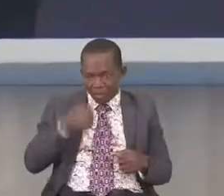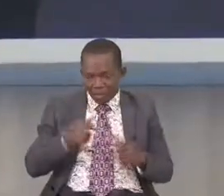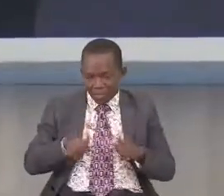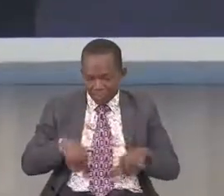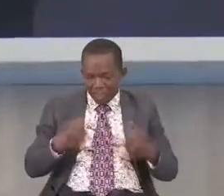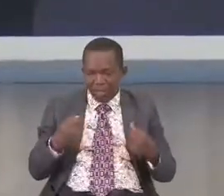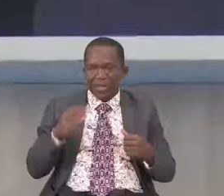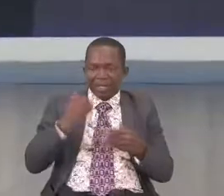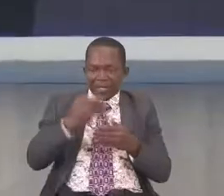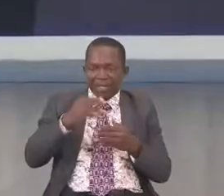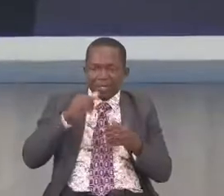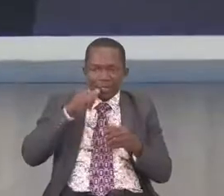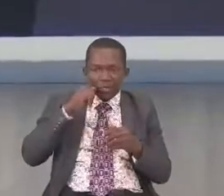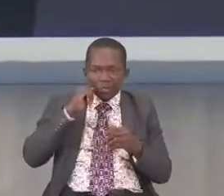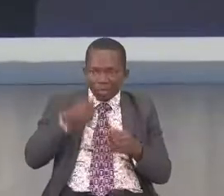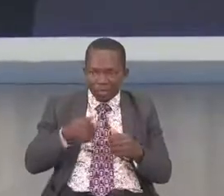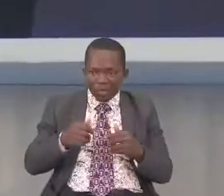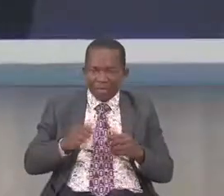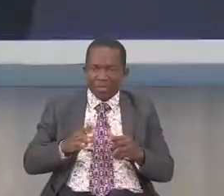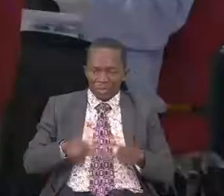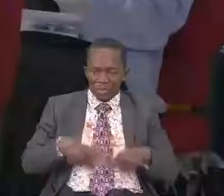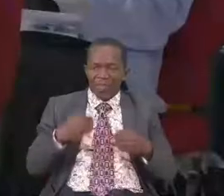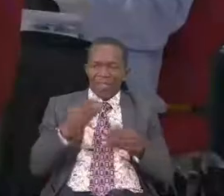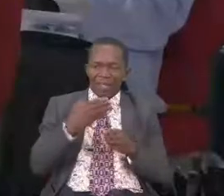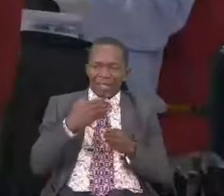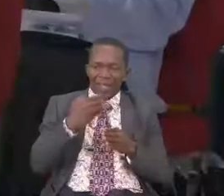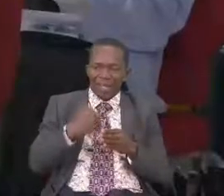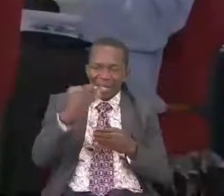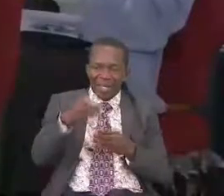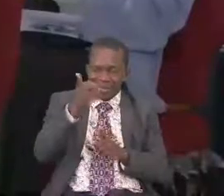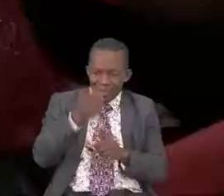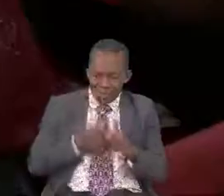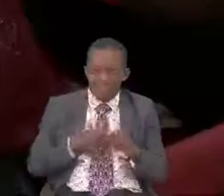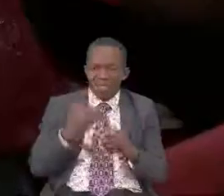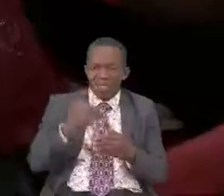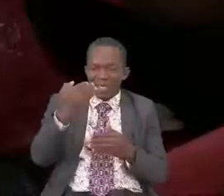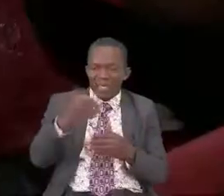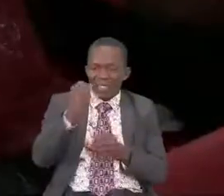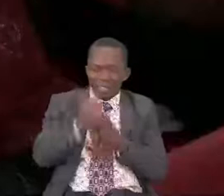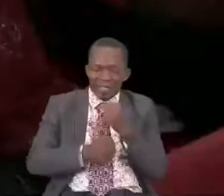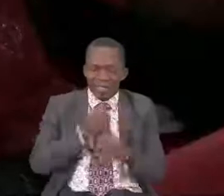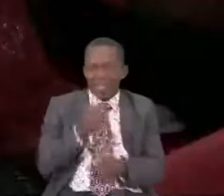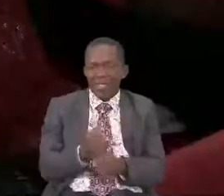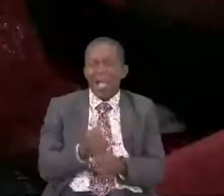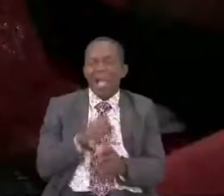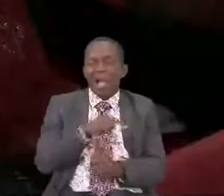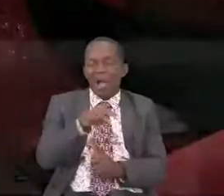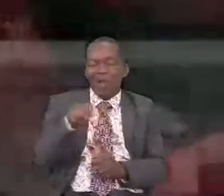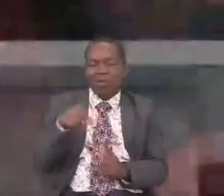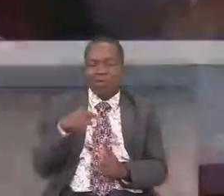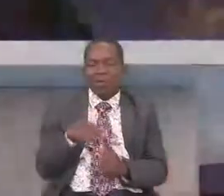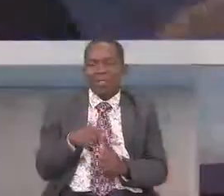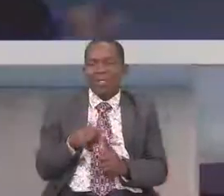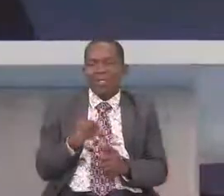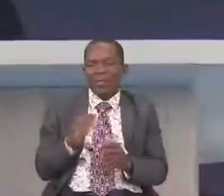le lendemain, le jour suivant, le mois prochain, l'année prochaine, quand Dieu nous donnera